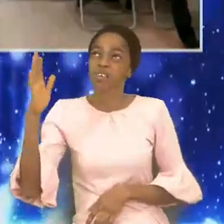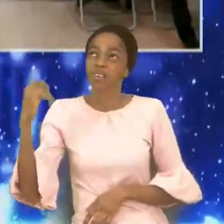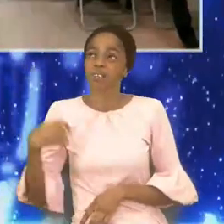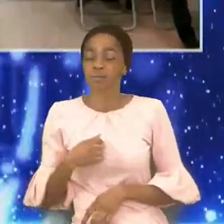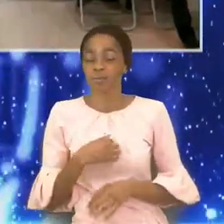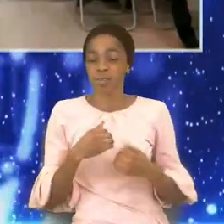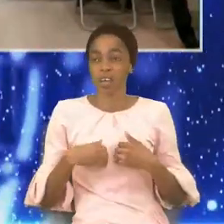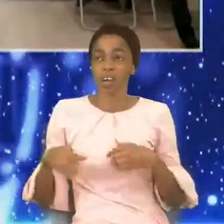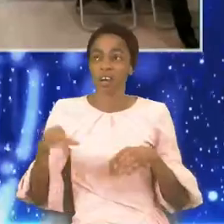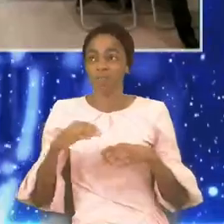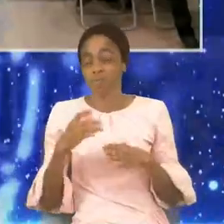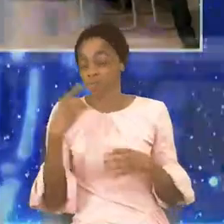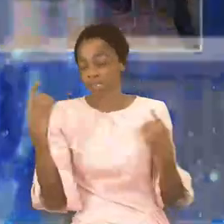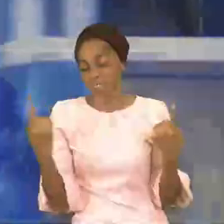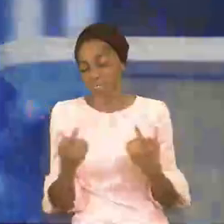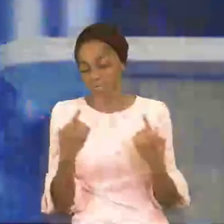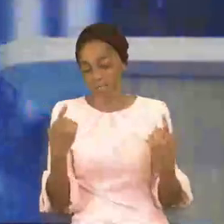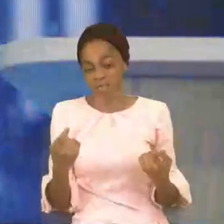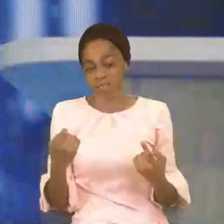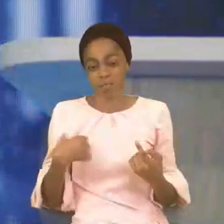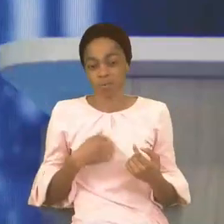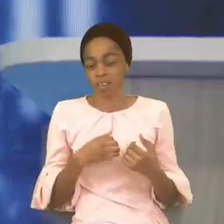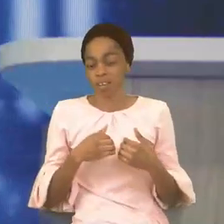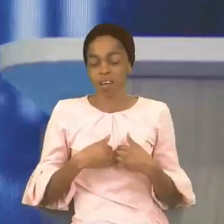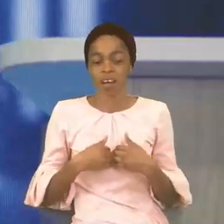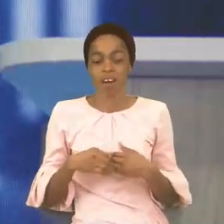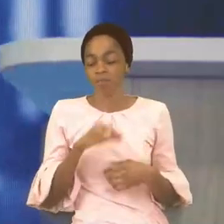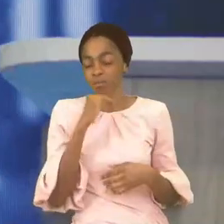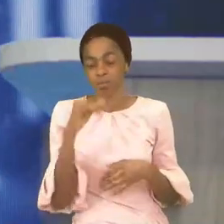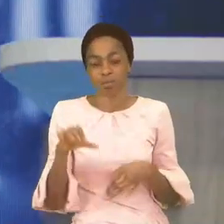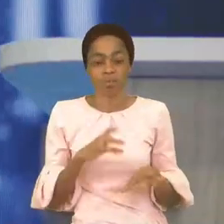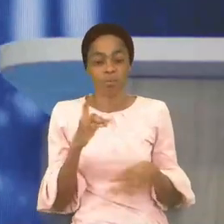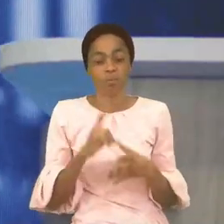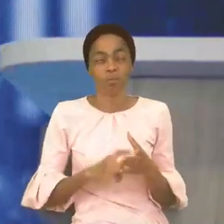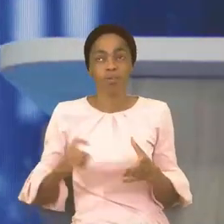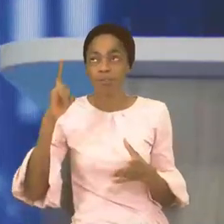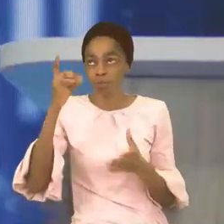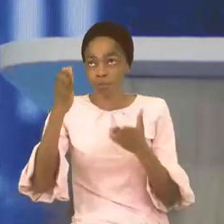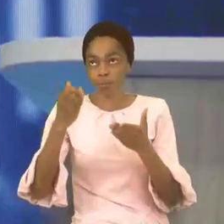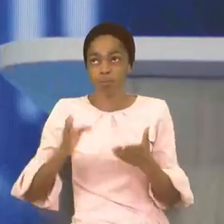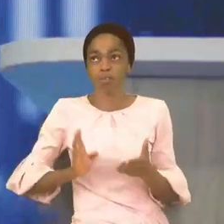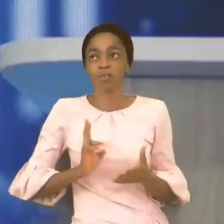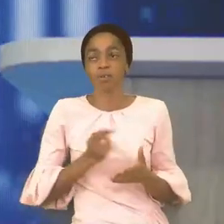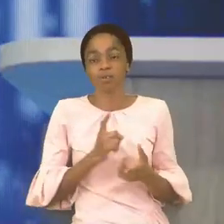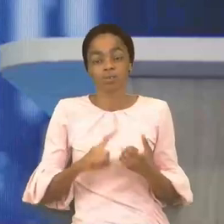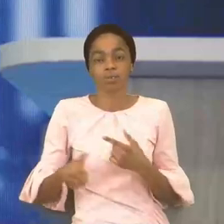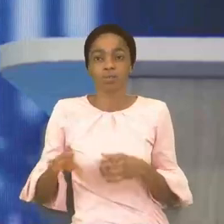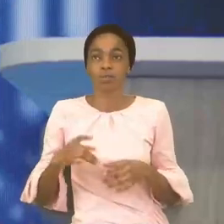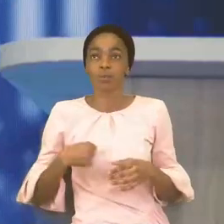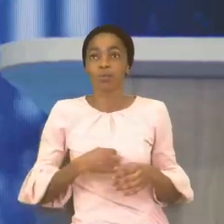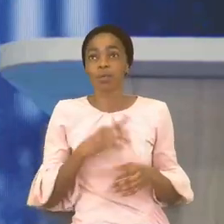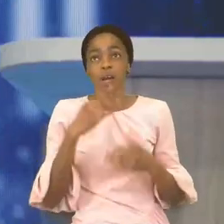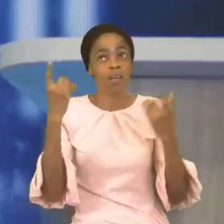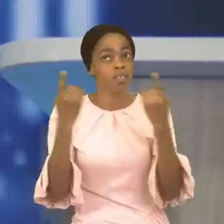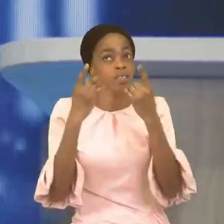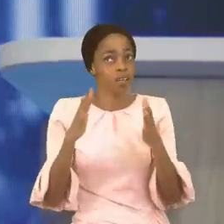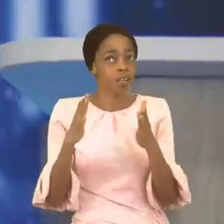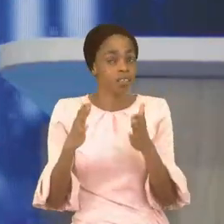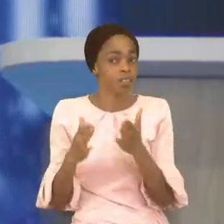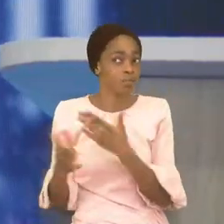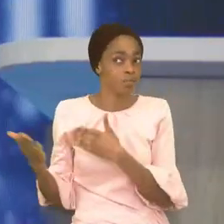avons fait ce que nous ne devrions pas faire. Nous n'avons pas fait ce que nous devions faire. Nous sommes pécheurs